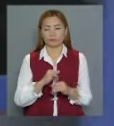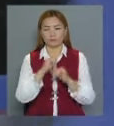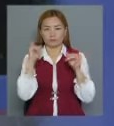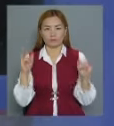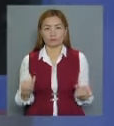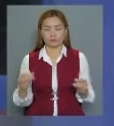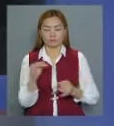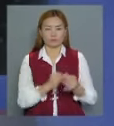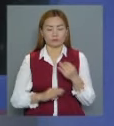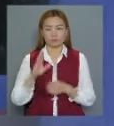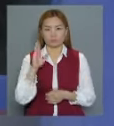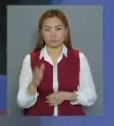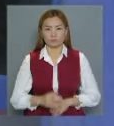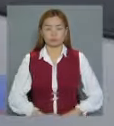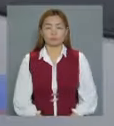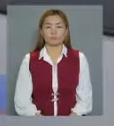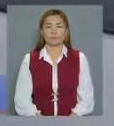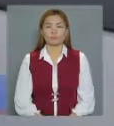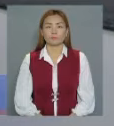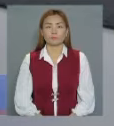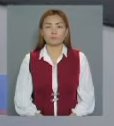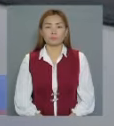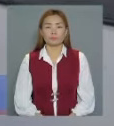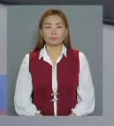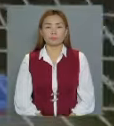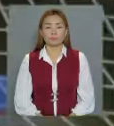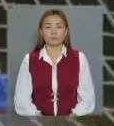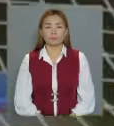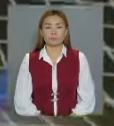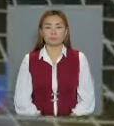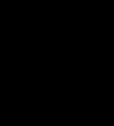барысы талқыланбақ. Гауһар Нұрлыбекқызы, Тілеха Бұлғымаров, жаңалық қызметі.